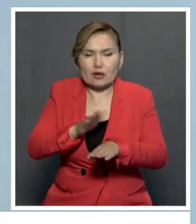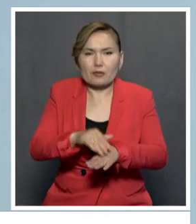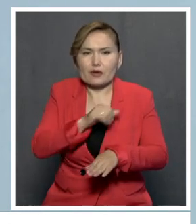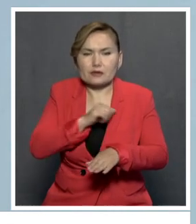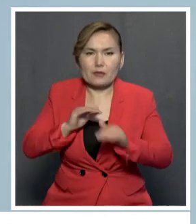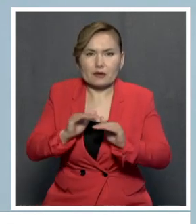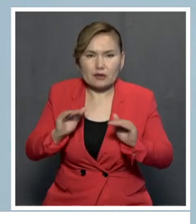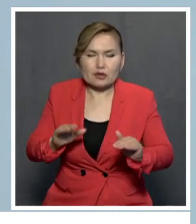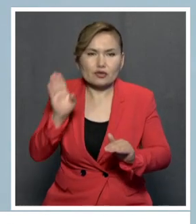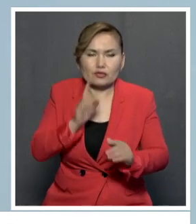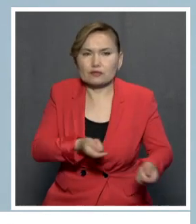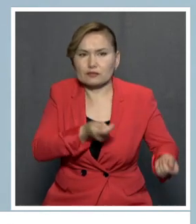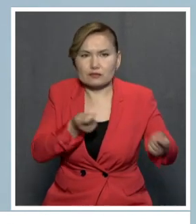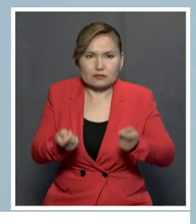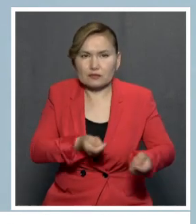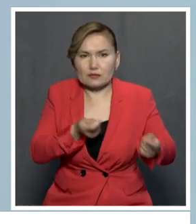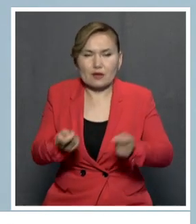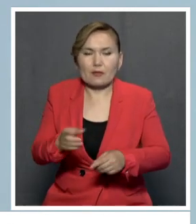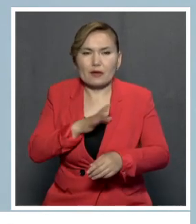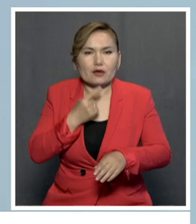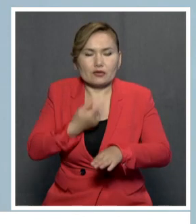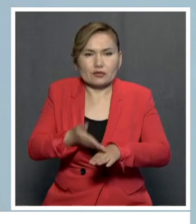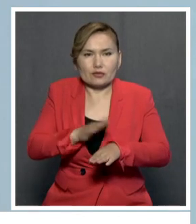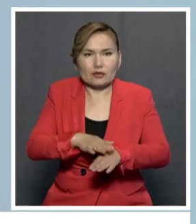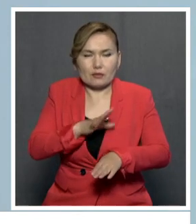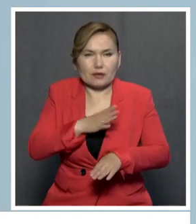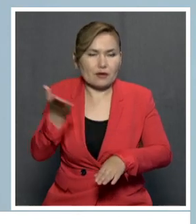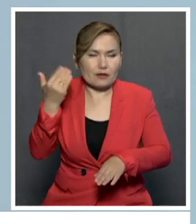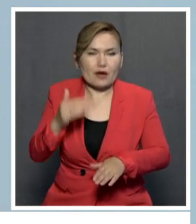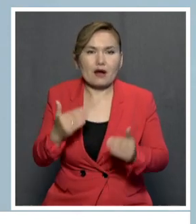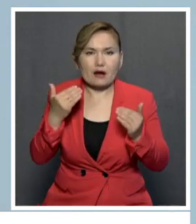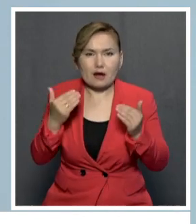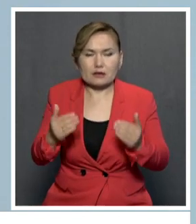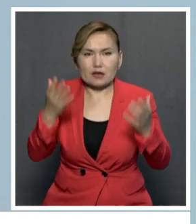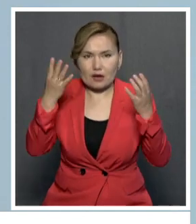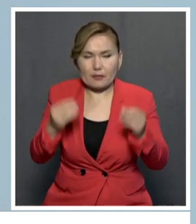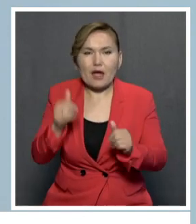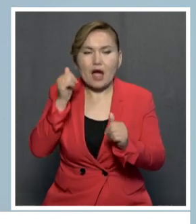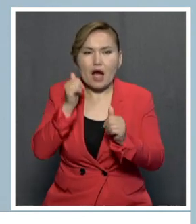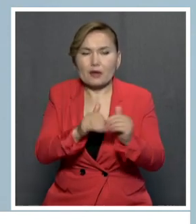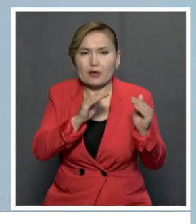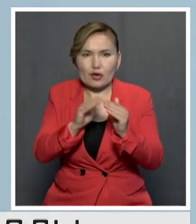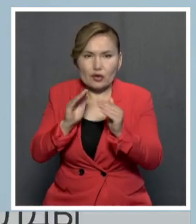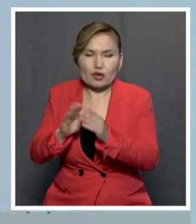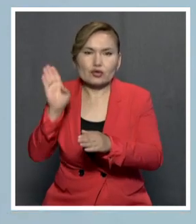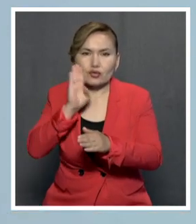тасып үлкендерімізге қиындық туатын. Бүгінгі таңда әрбір отбасына суды